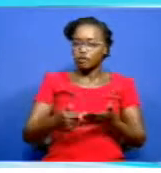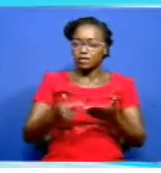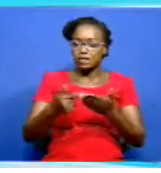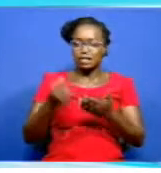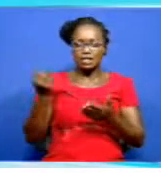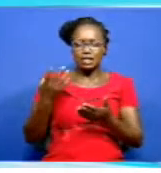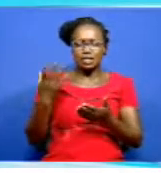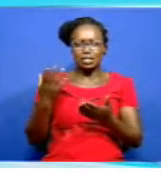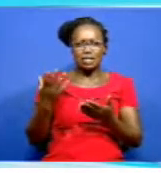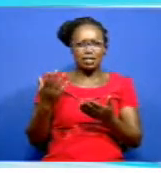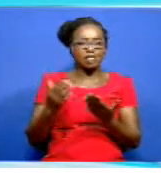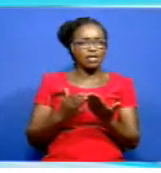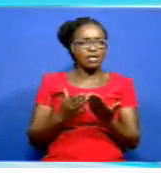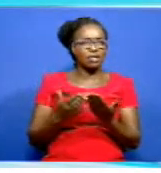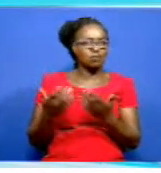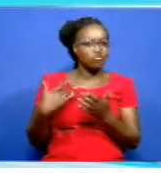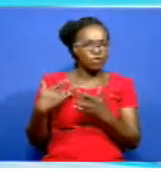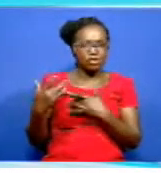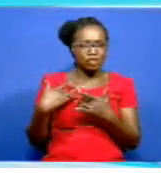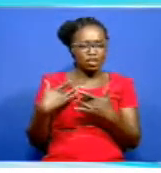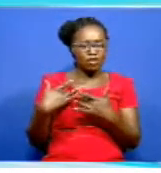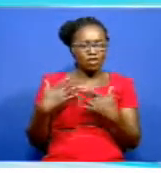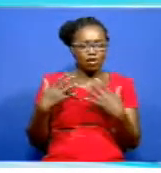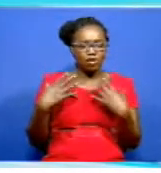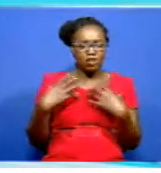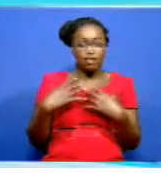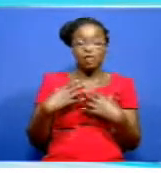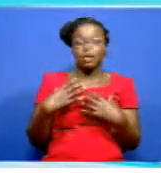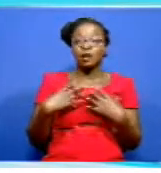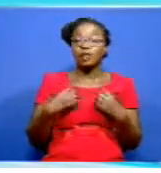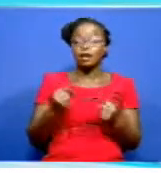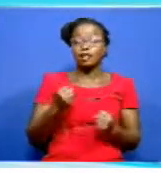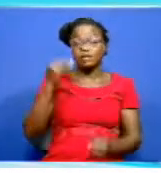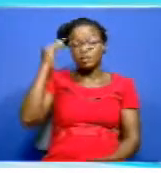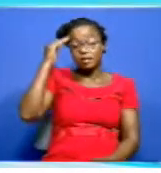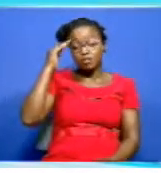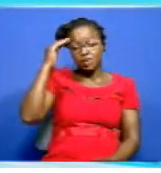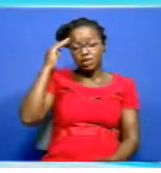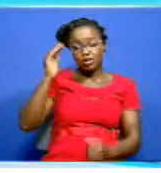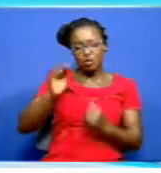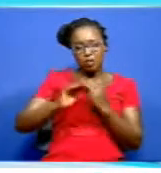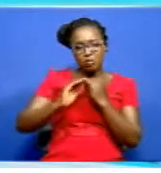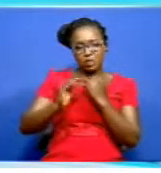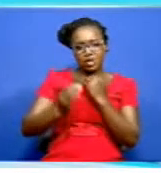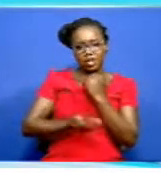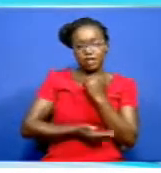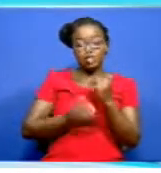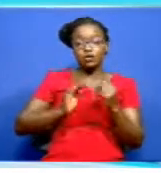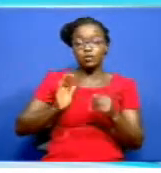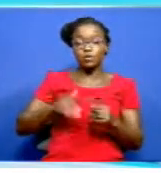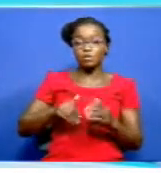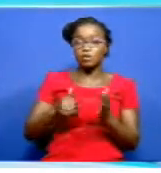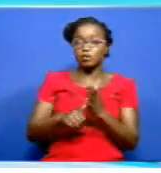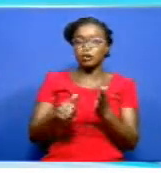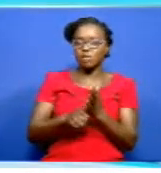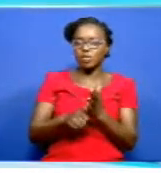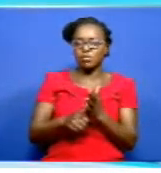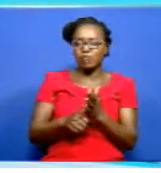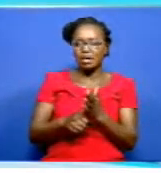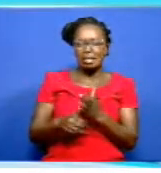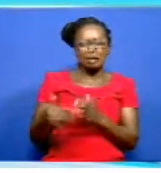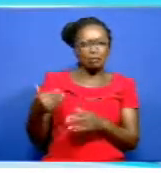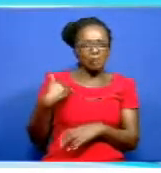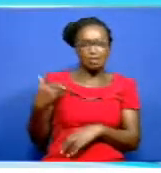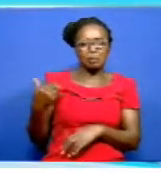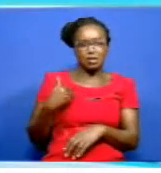ya ugonjwa wa kiakili kwa kina mama wajawazito. Tatizo ambalo husumbua kina mama wengi ama baadhi ya kina mama